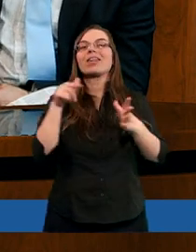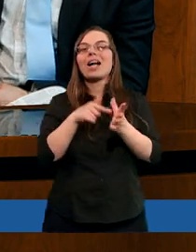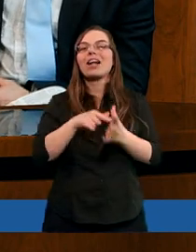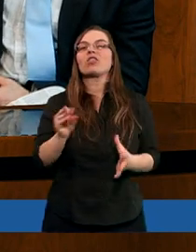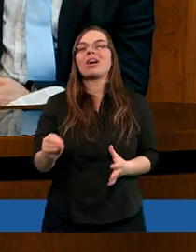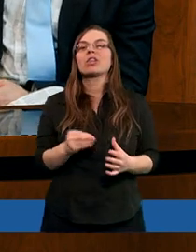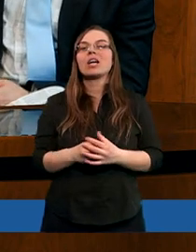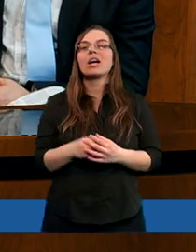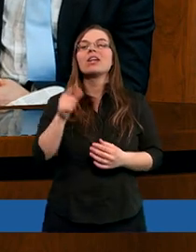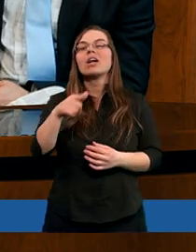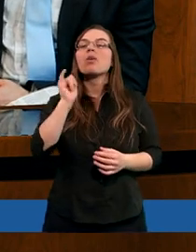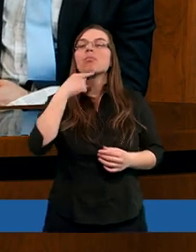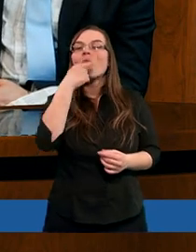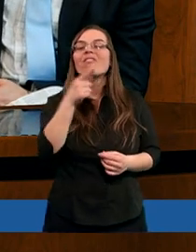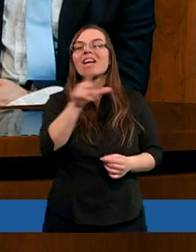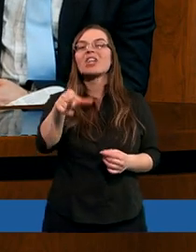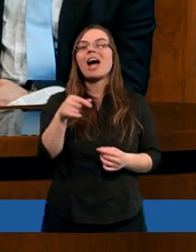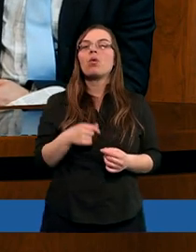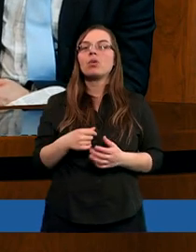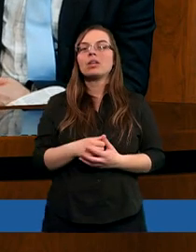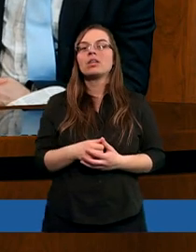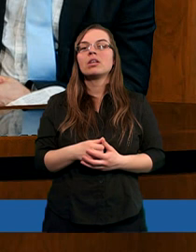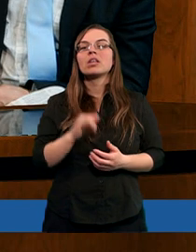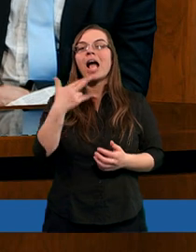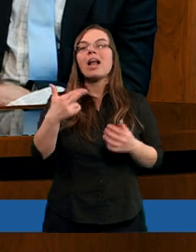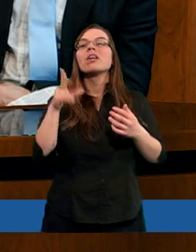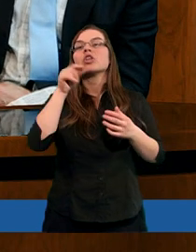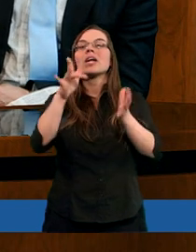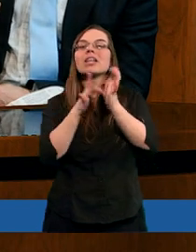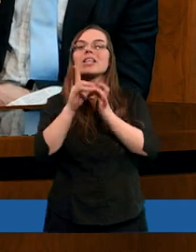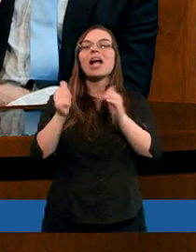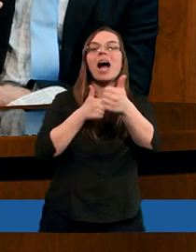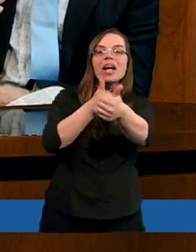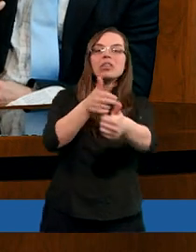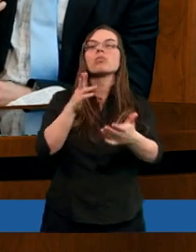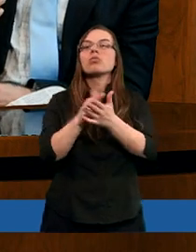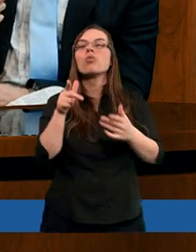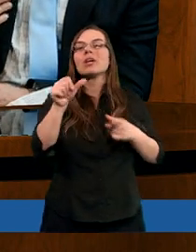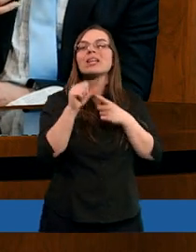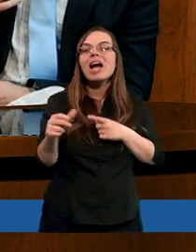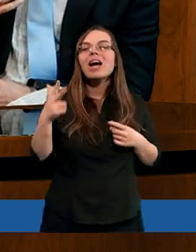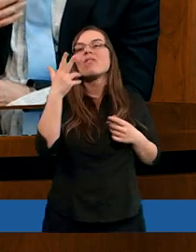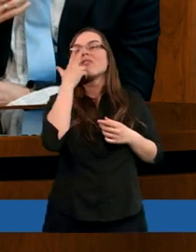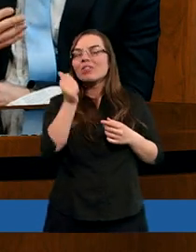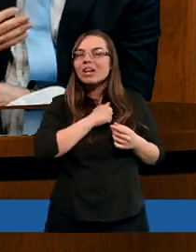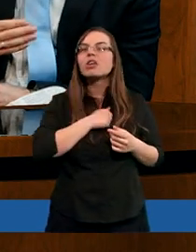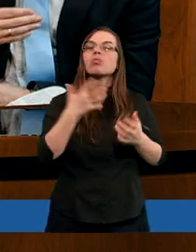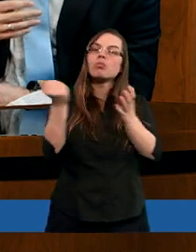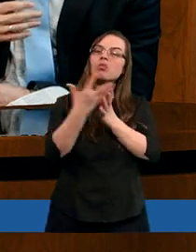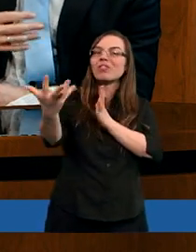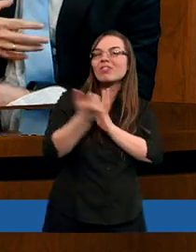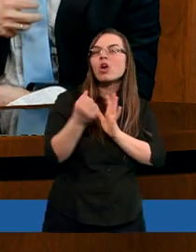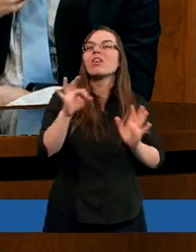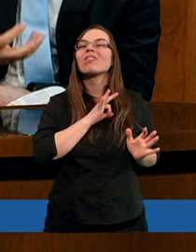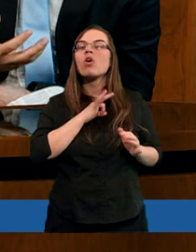Jak tutaj Julian powiedział właśnie, że Jezus był tym, który wyraźnie pokazał, że musi zmienić swoje myślenie, czyli